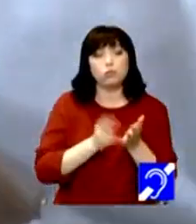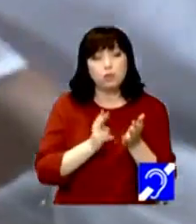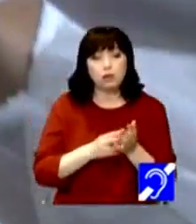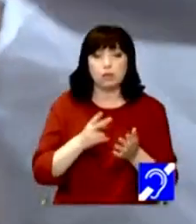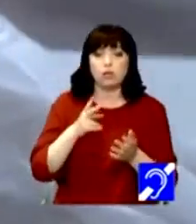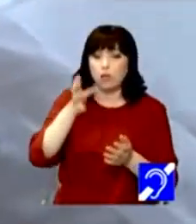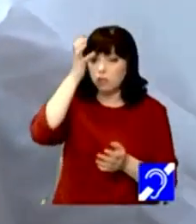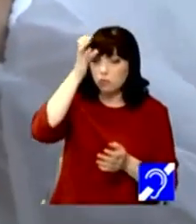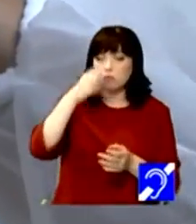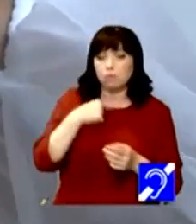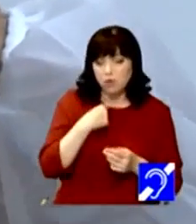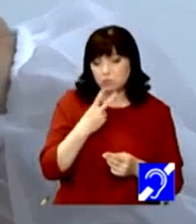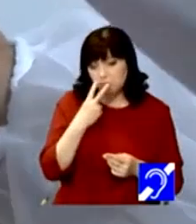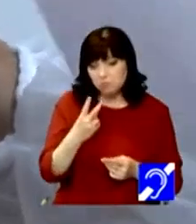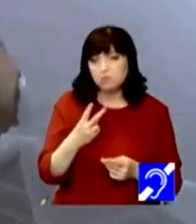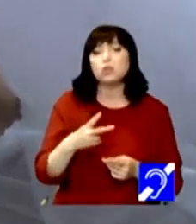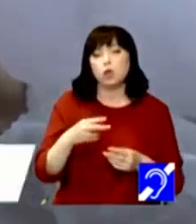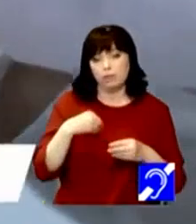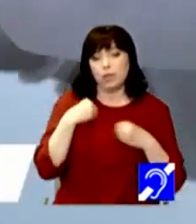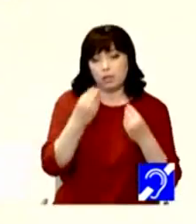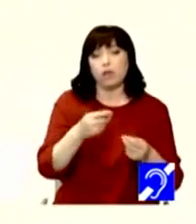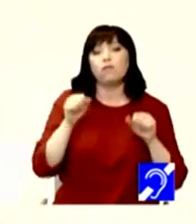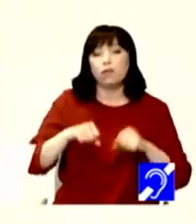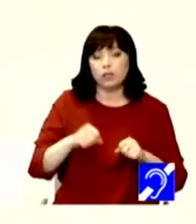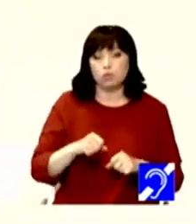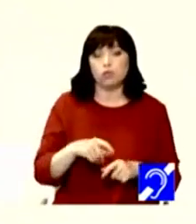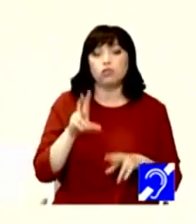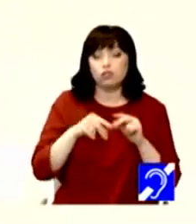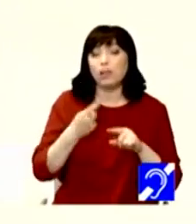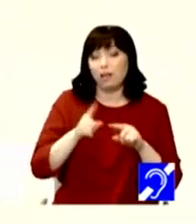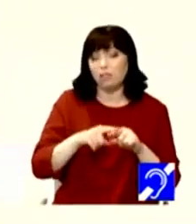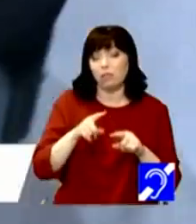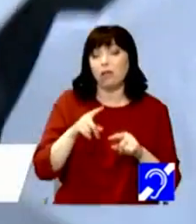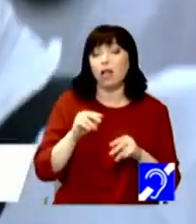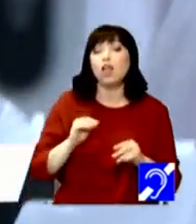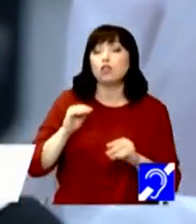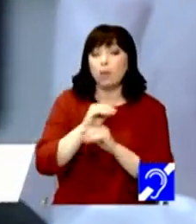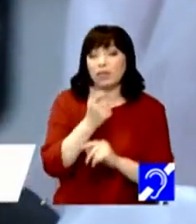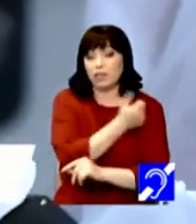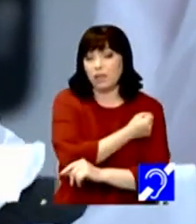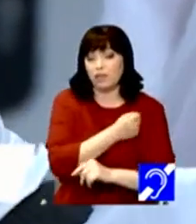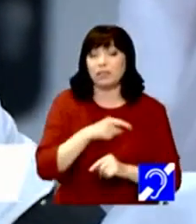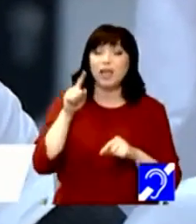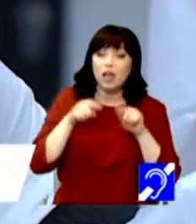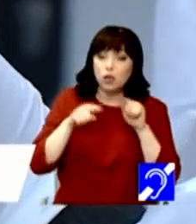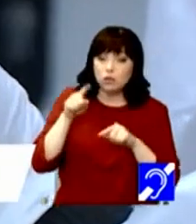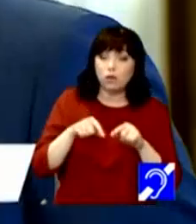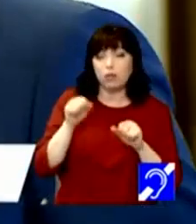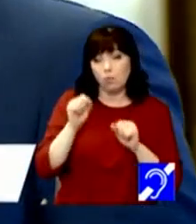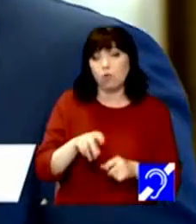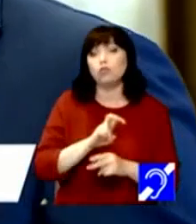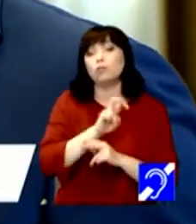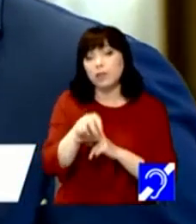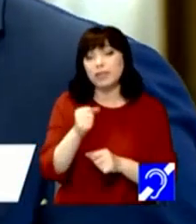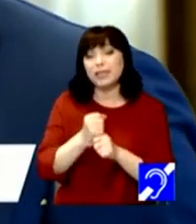științifice existente am creat această facilitate. Tocmai pentru că ăsta este rolul de booster. Din când în când să vii să faci o doză